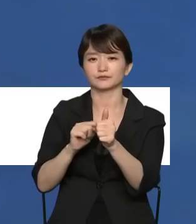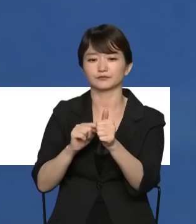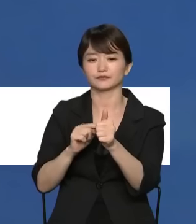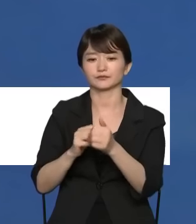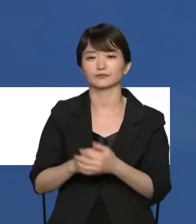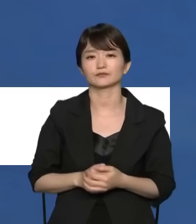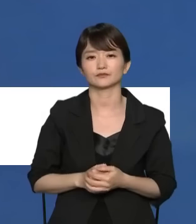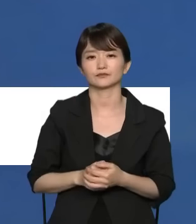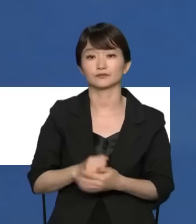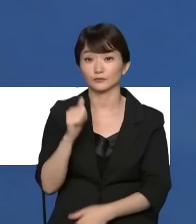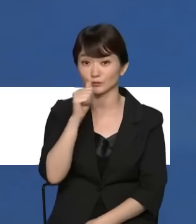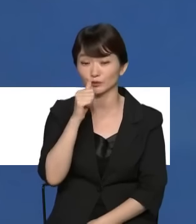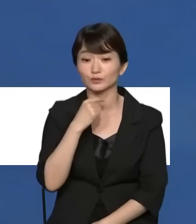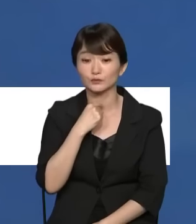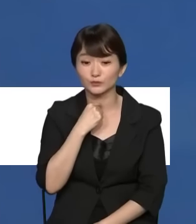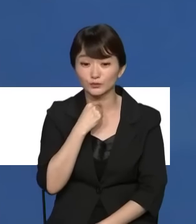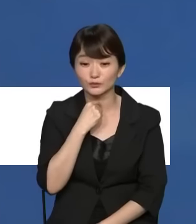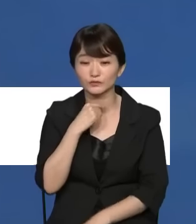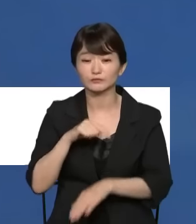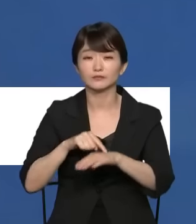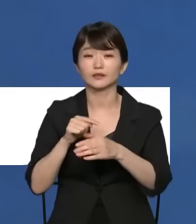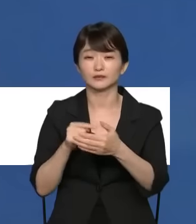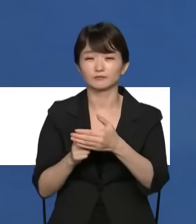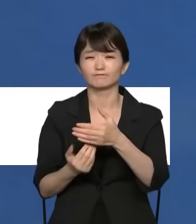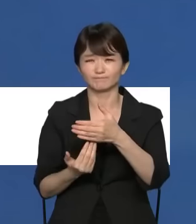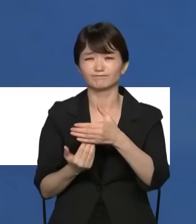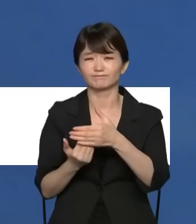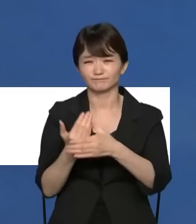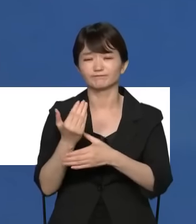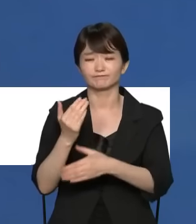싶은 그런 마음들이 막